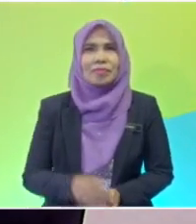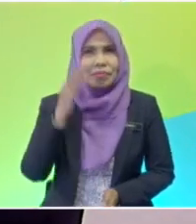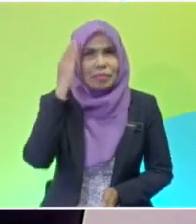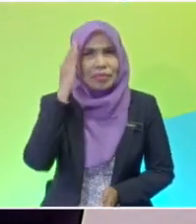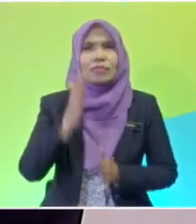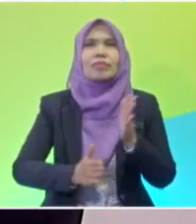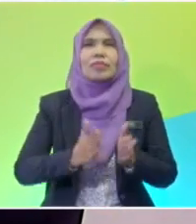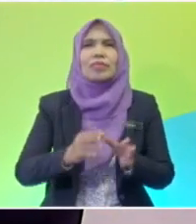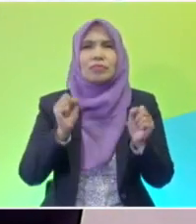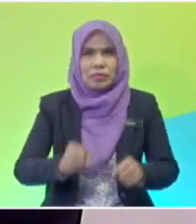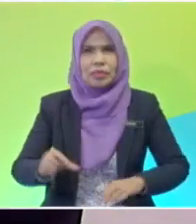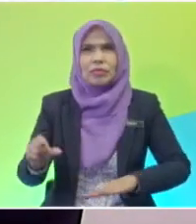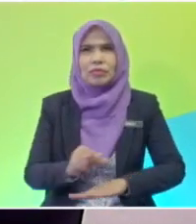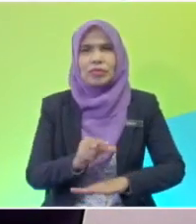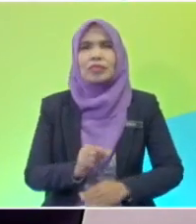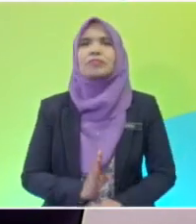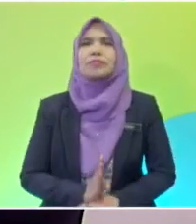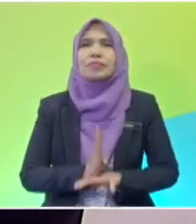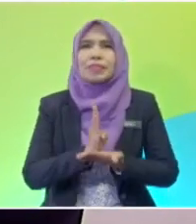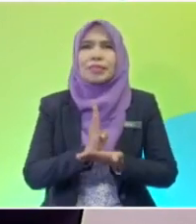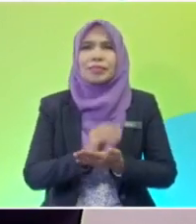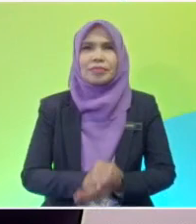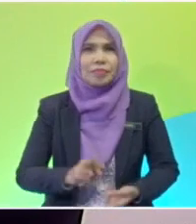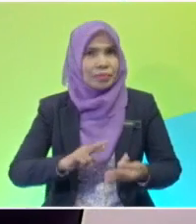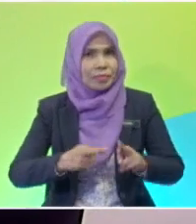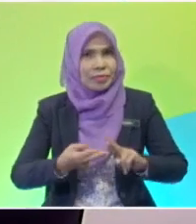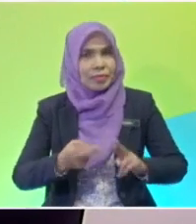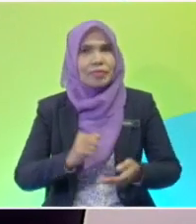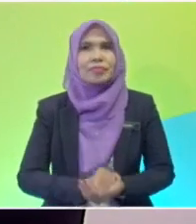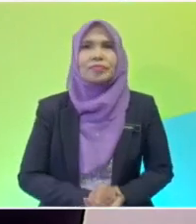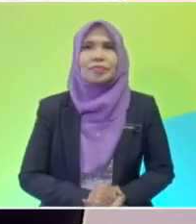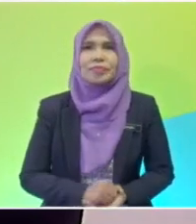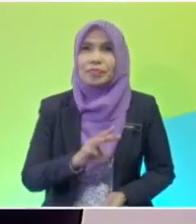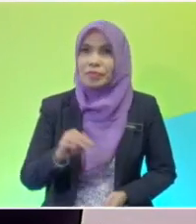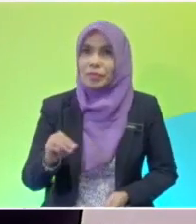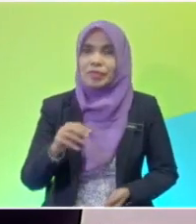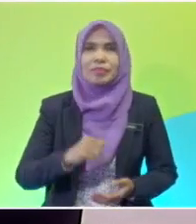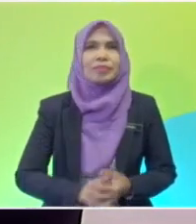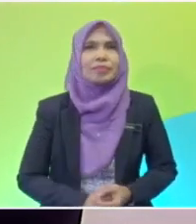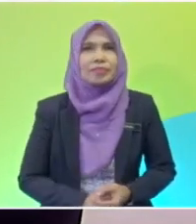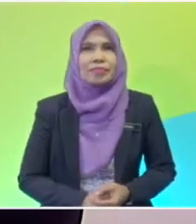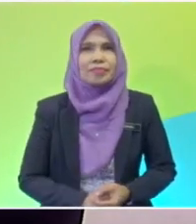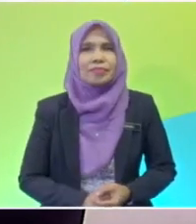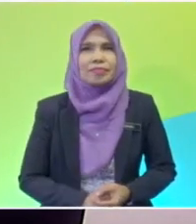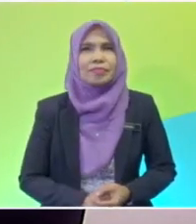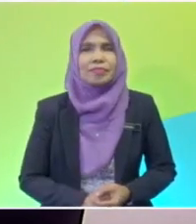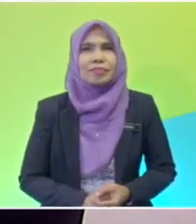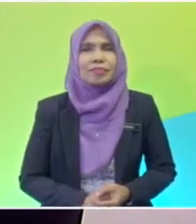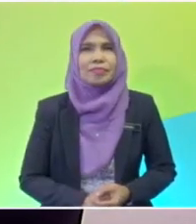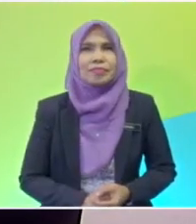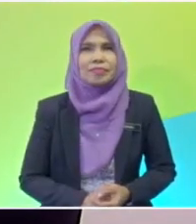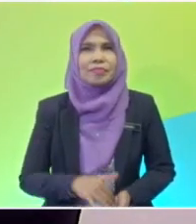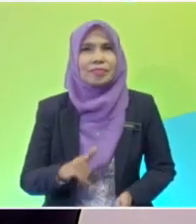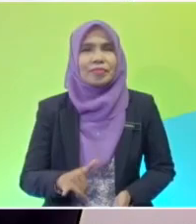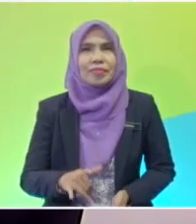umpamanya untuk kita membantu eee rekan-rekan kita murid-murid kita dalam disebut aliran sekolah Pendidikan khas Oke